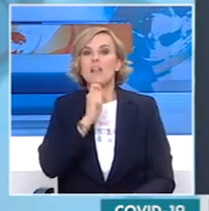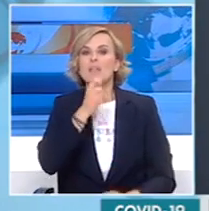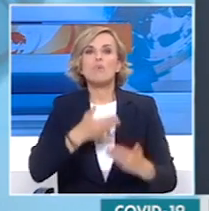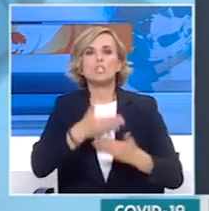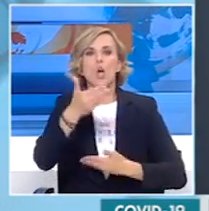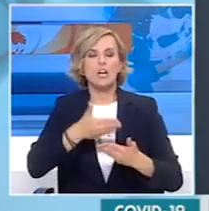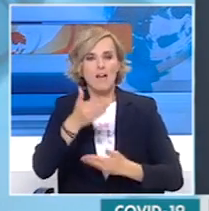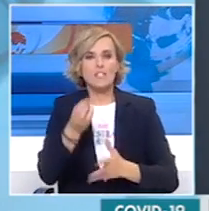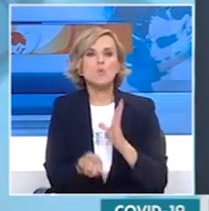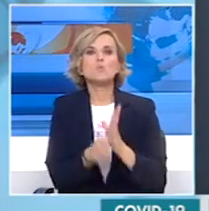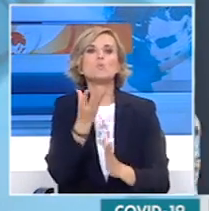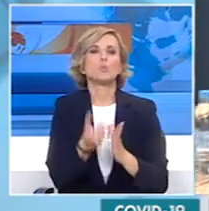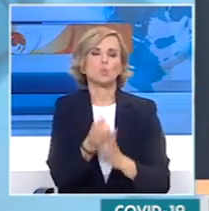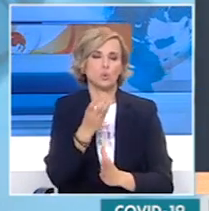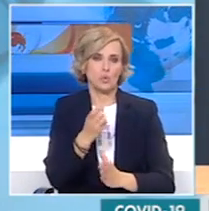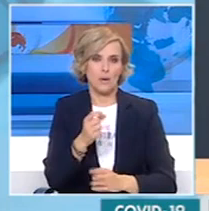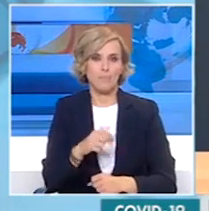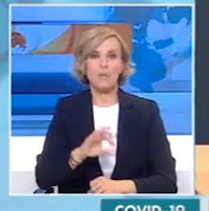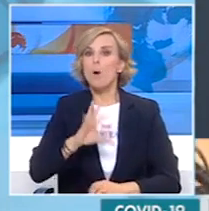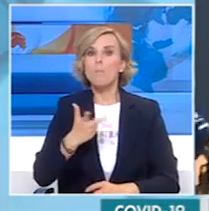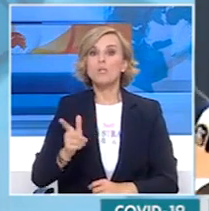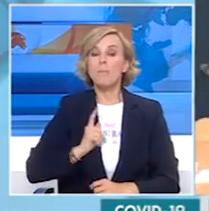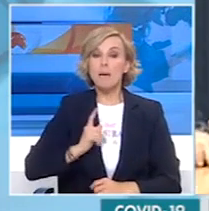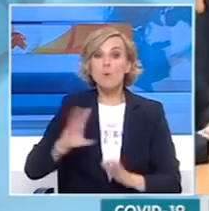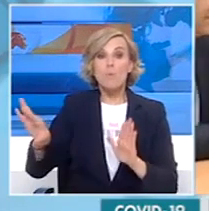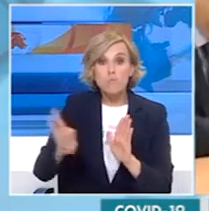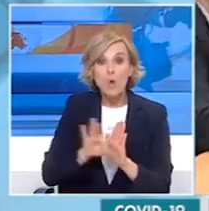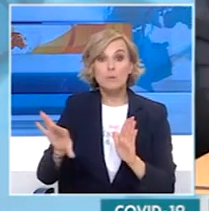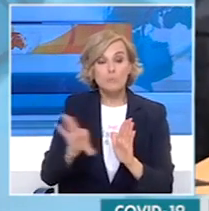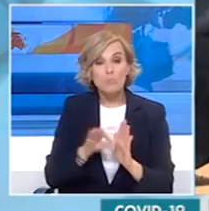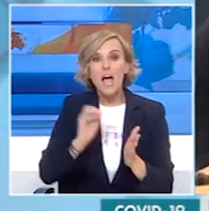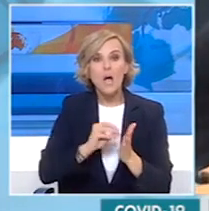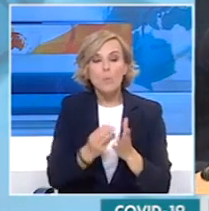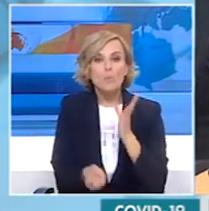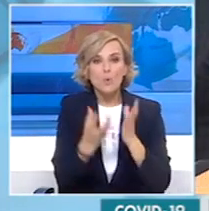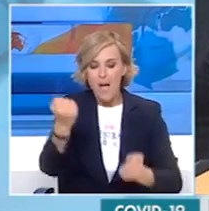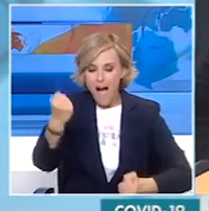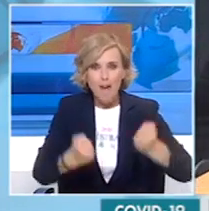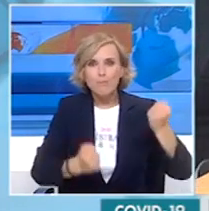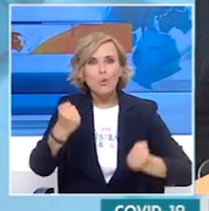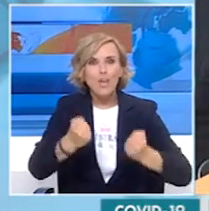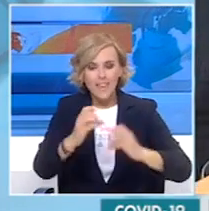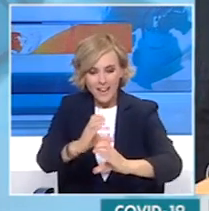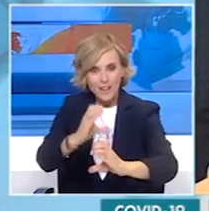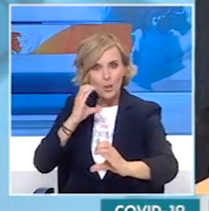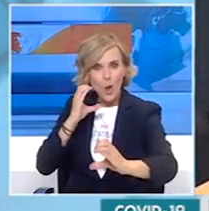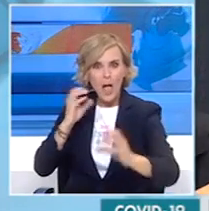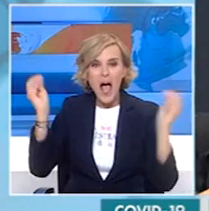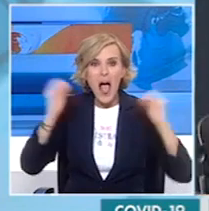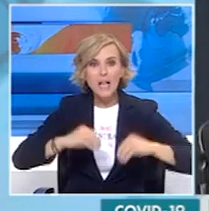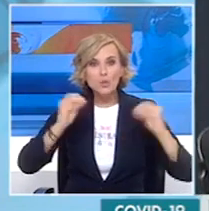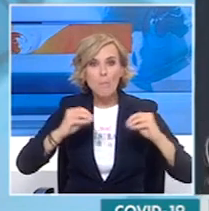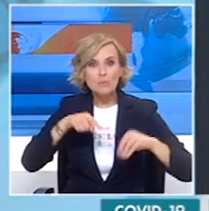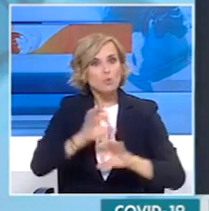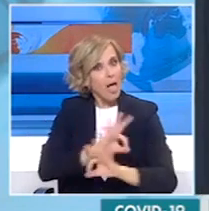δικαιολογητικά.gr. Πότε αναμένουμε να γίνουν οι πρώτες προσλήψεις και να βγουν οι πρώτες κινητές μονάδες στους δρόμους για τεστ στον πληθυσμό? Ποιοι θα είναι οι πρώτοι που θα επισκεφθούν για